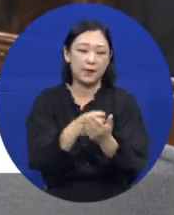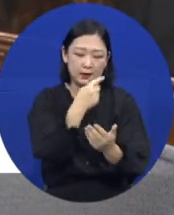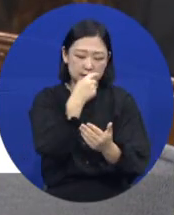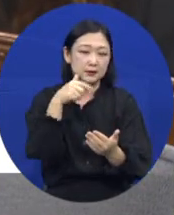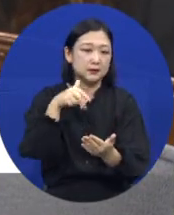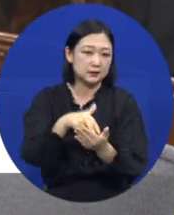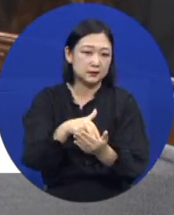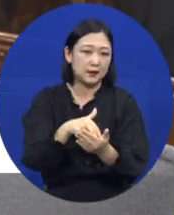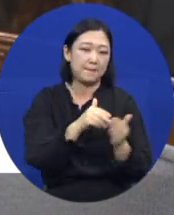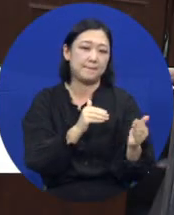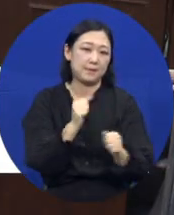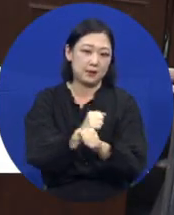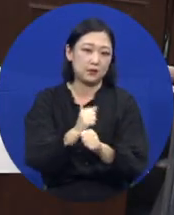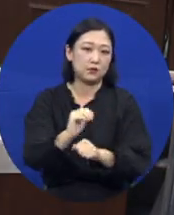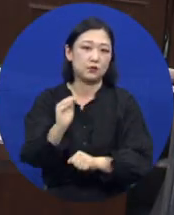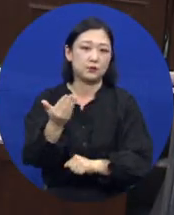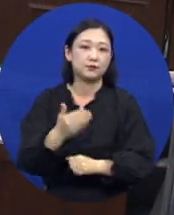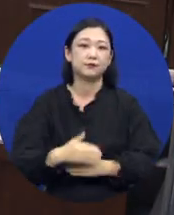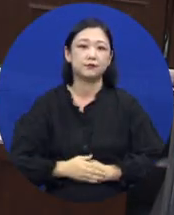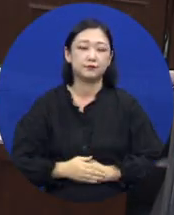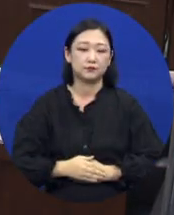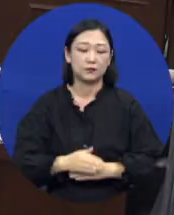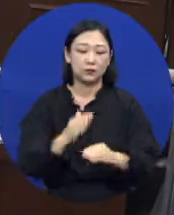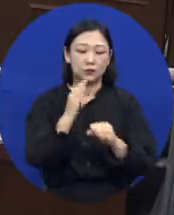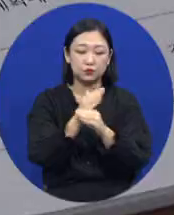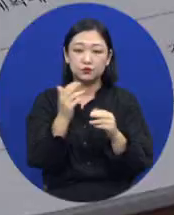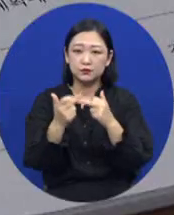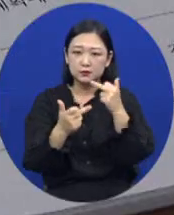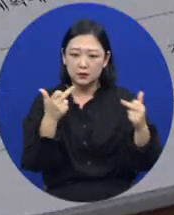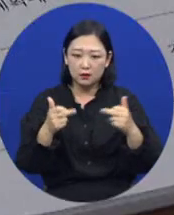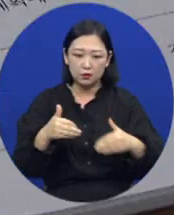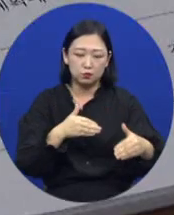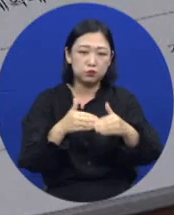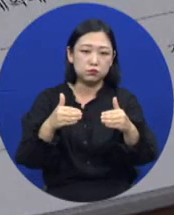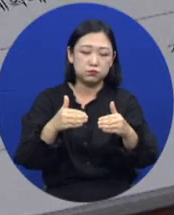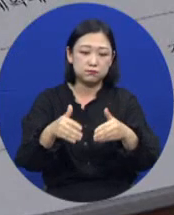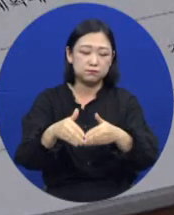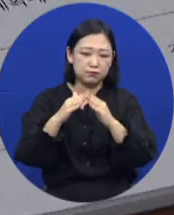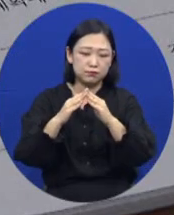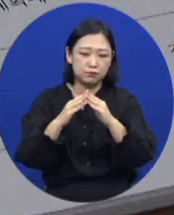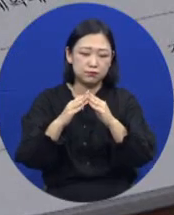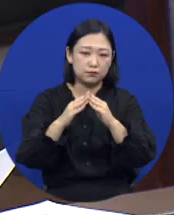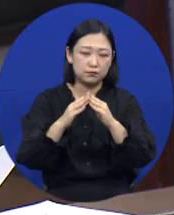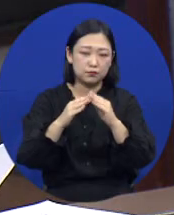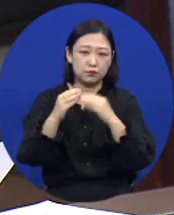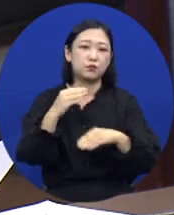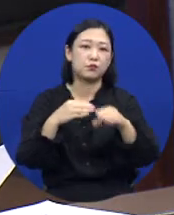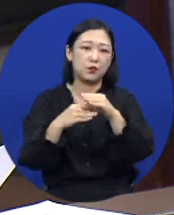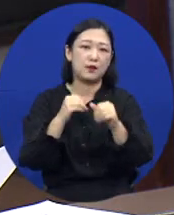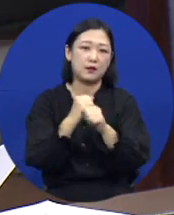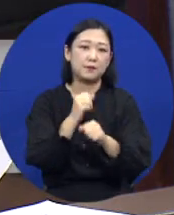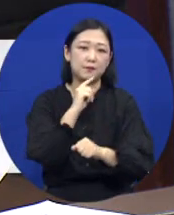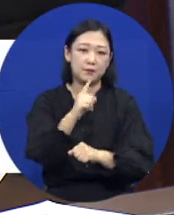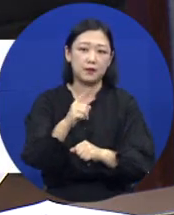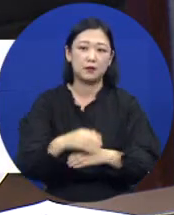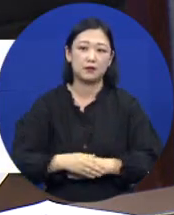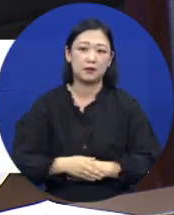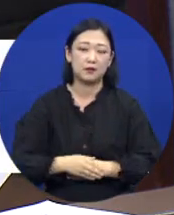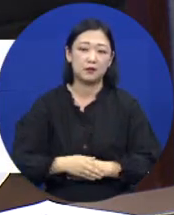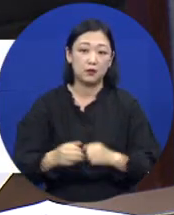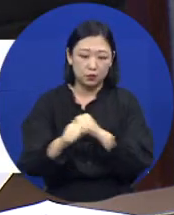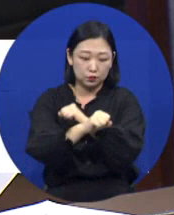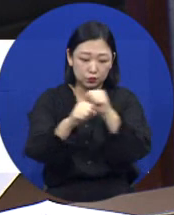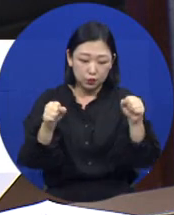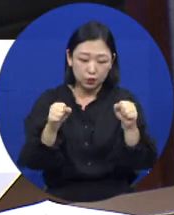해법에 근거 또 만들어야 된다고 중산간 순환도로 관 설 계획도 보안 하라고 요구했습니다 증상 단순한 도를 높이는